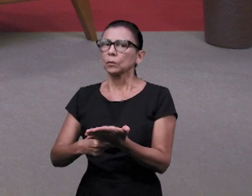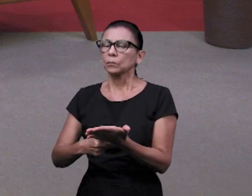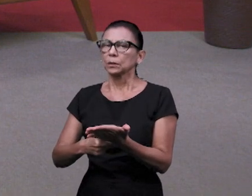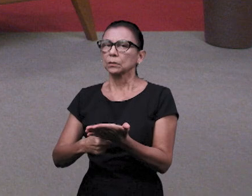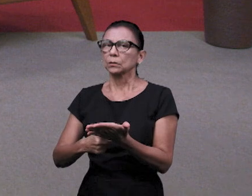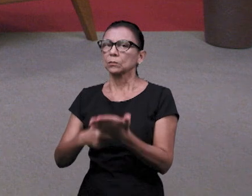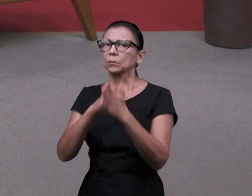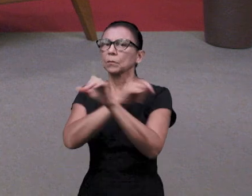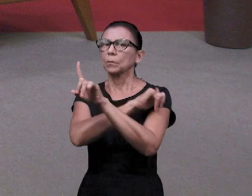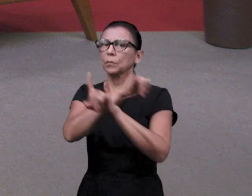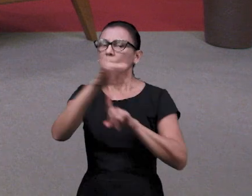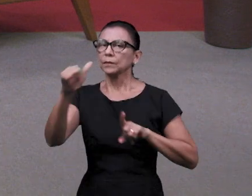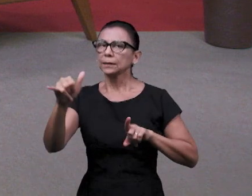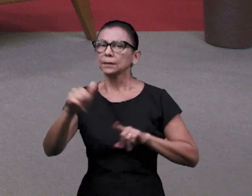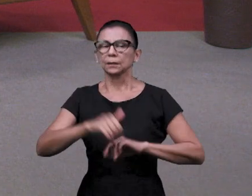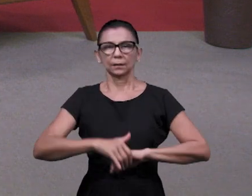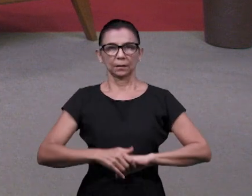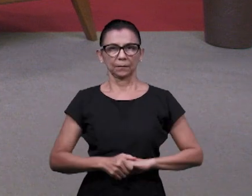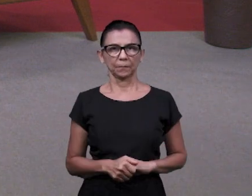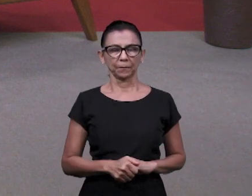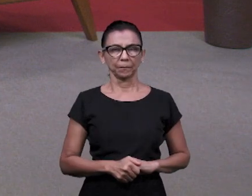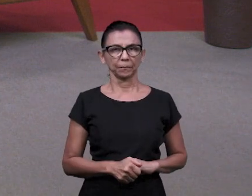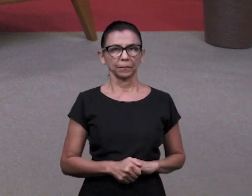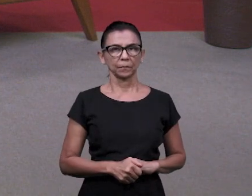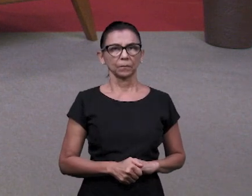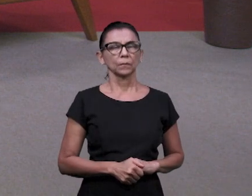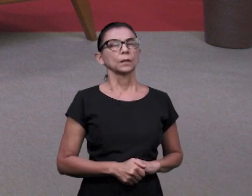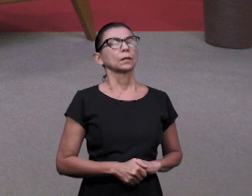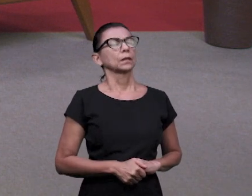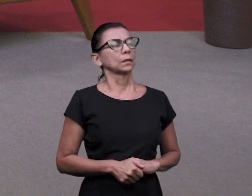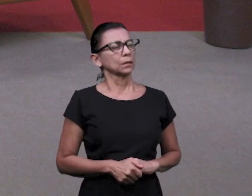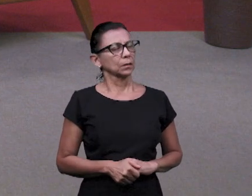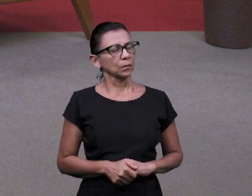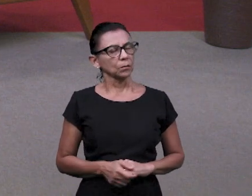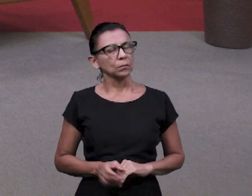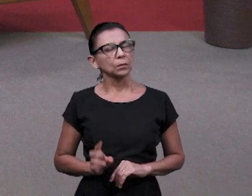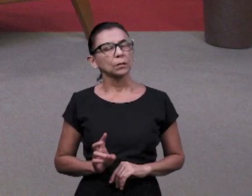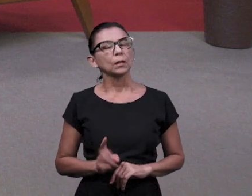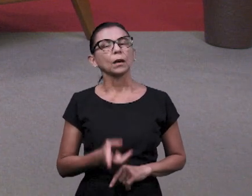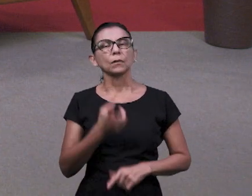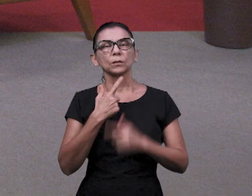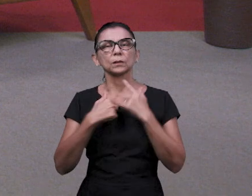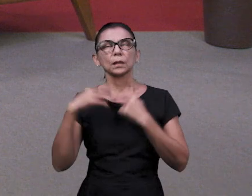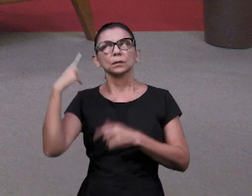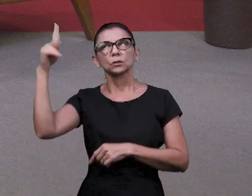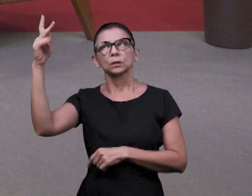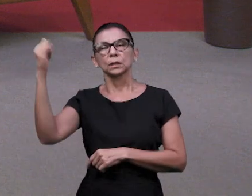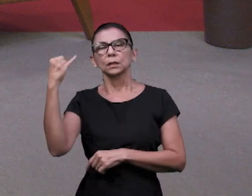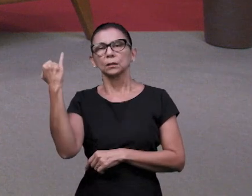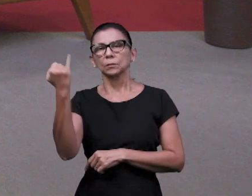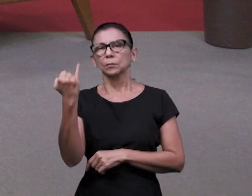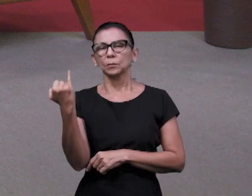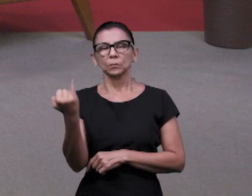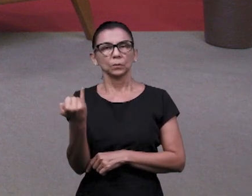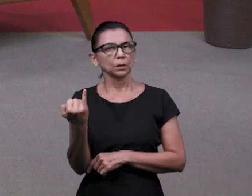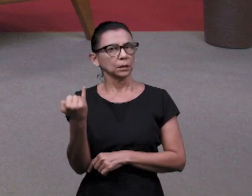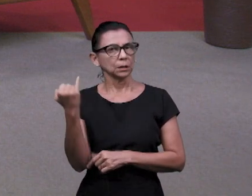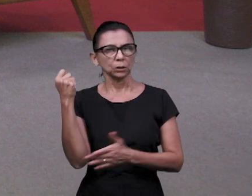Dieu, il n'admet pas. Ce qui va prévaloir, c'est son projet, c'est sa volonté. Même